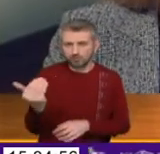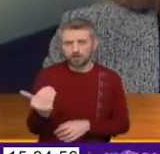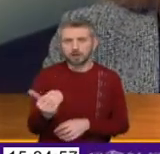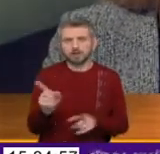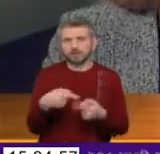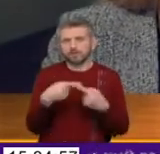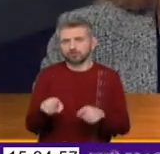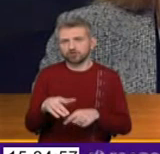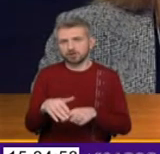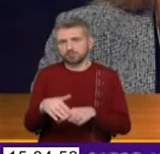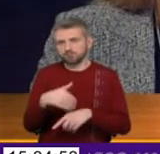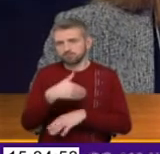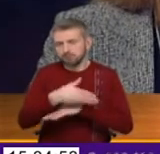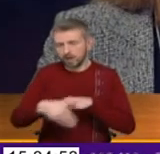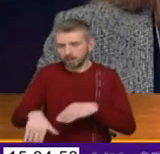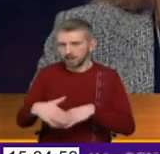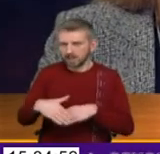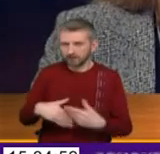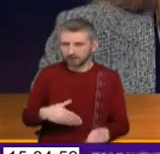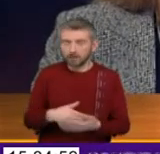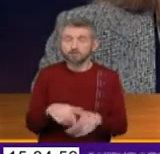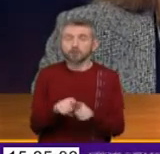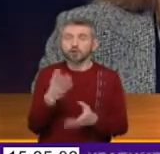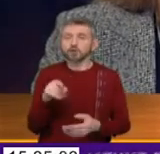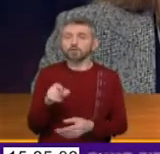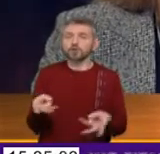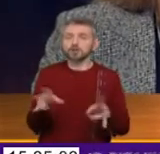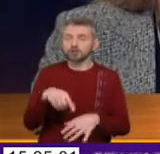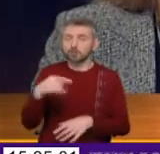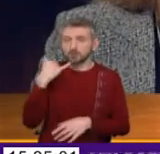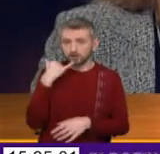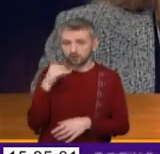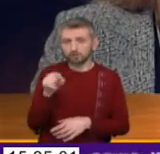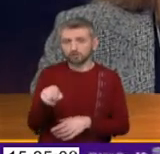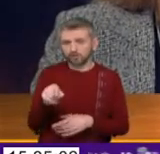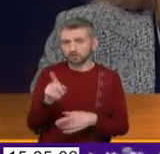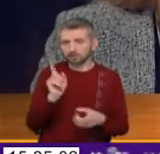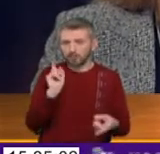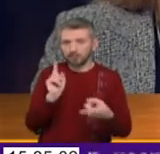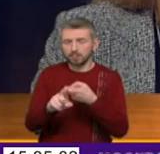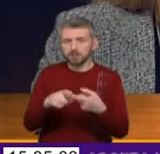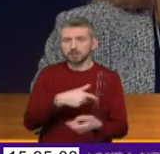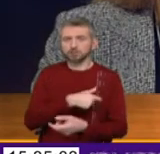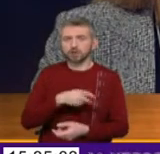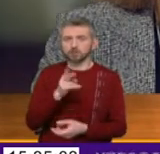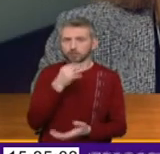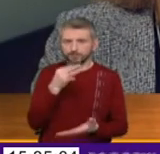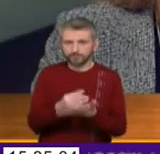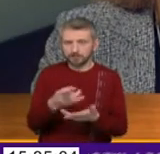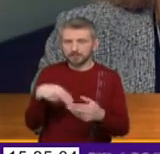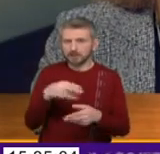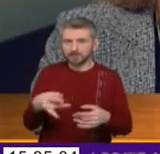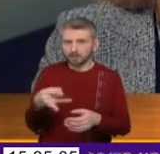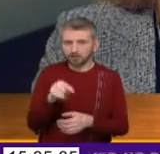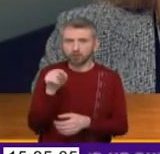той берег, а лівий. Але все одно, якщо ви залишили номер телефону, ми вас перекоординуємо до депутатів, які опікуються Деснянським районом,